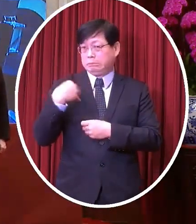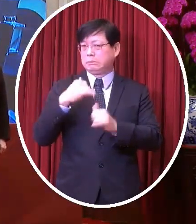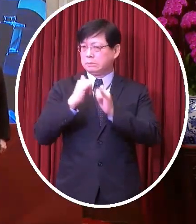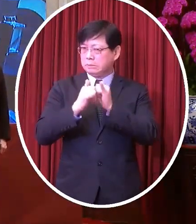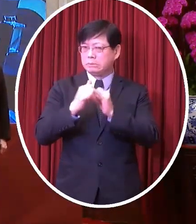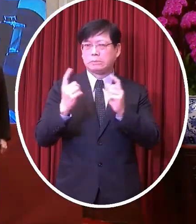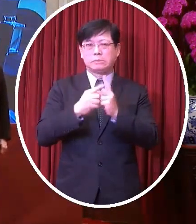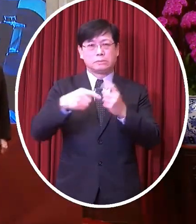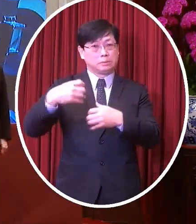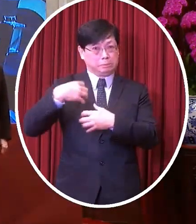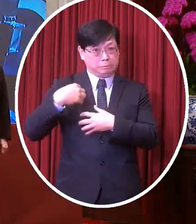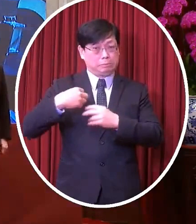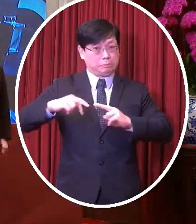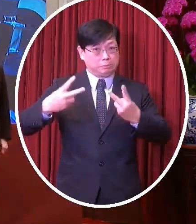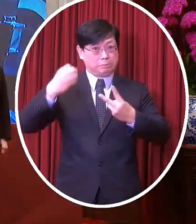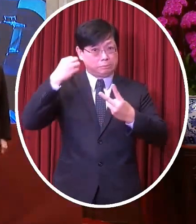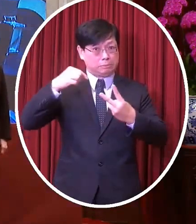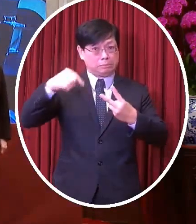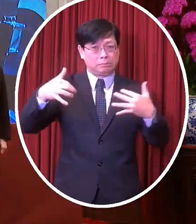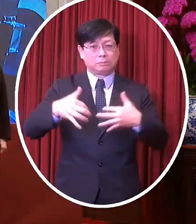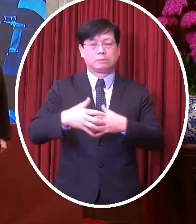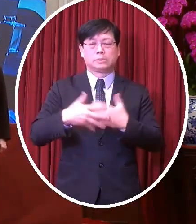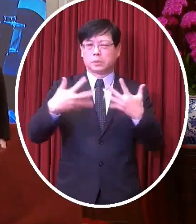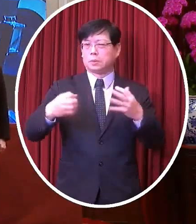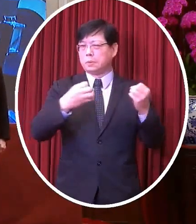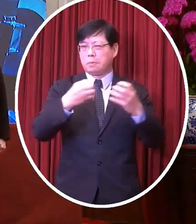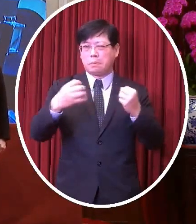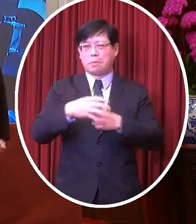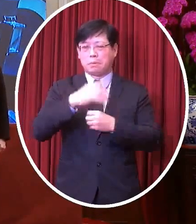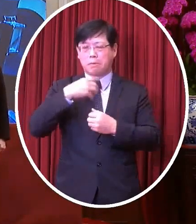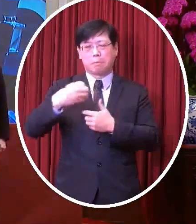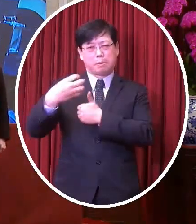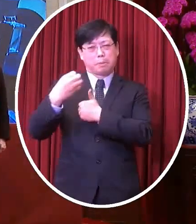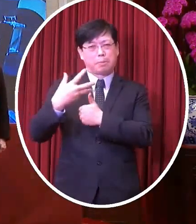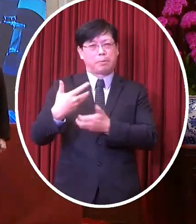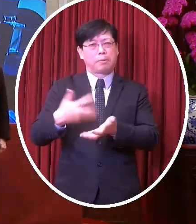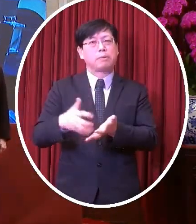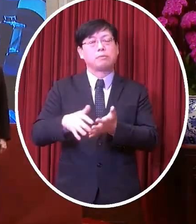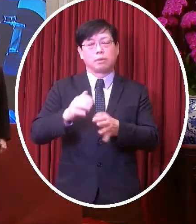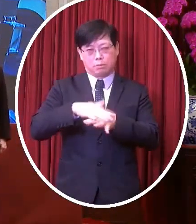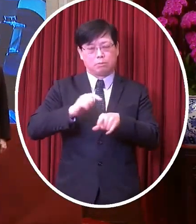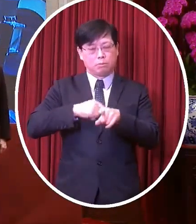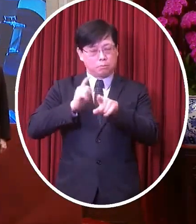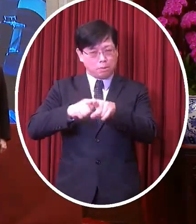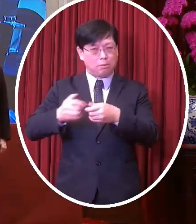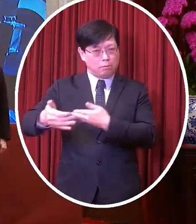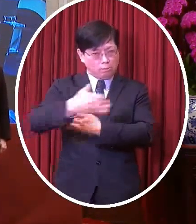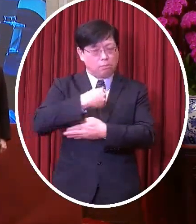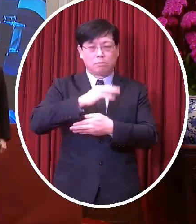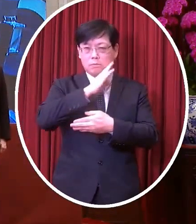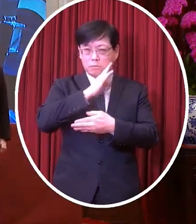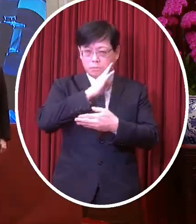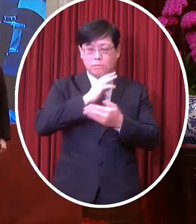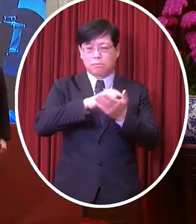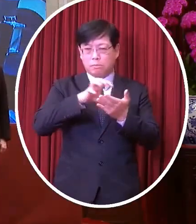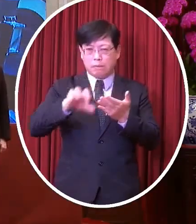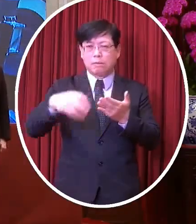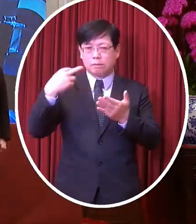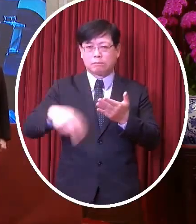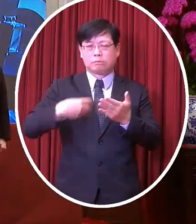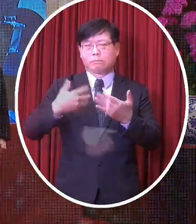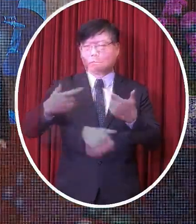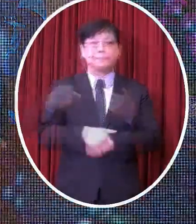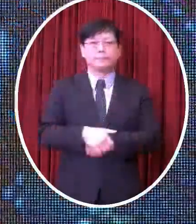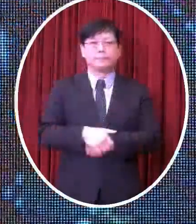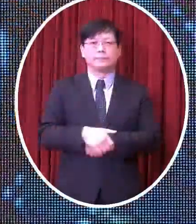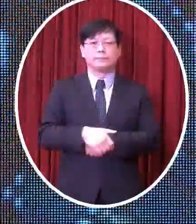各界对于兵役调整的方案有很多的讨论和建议，我们会纳入参考，使整个方案能够更精